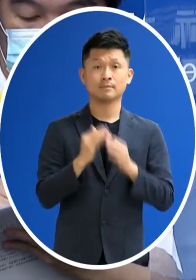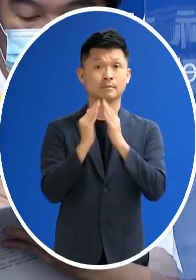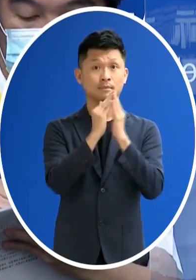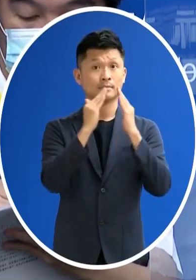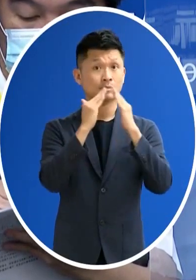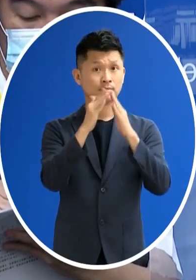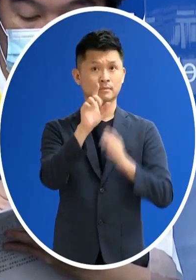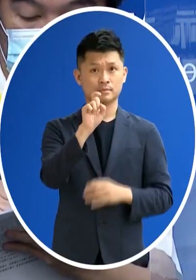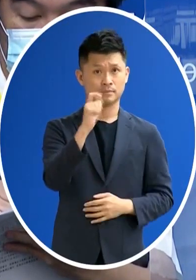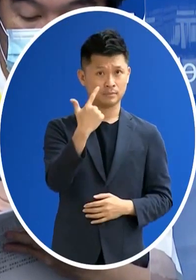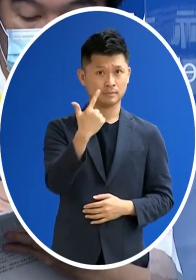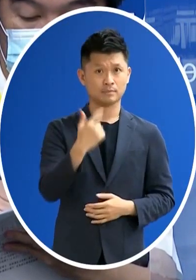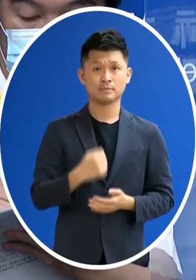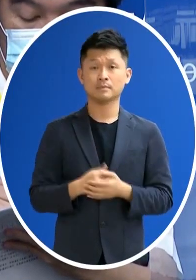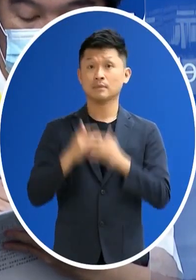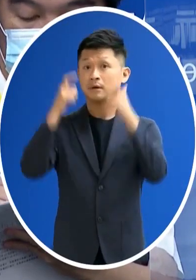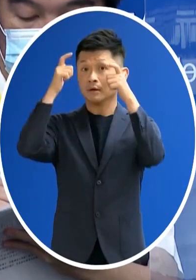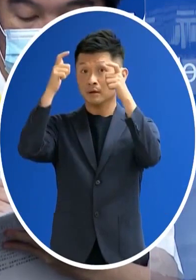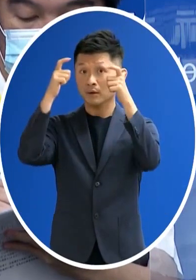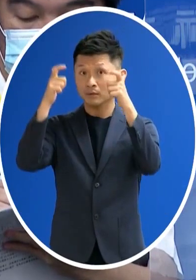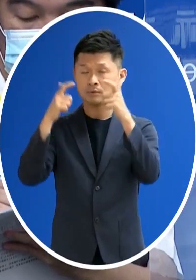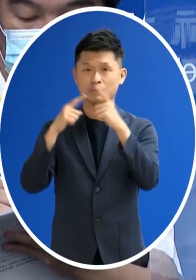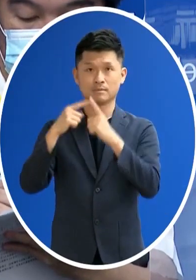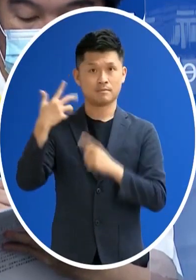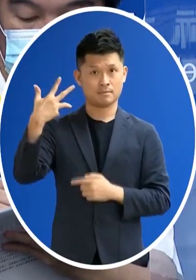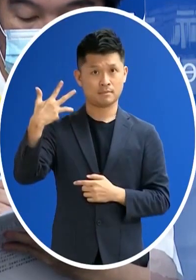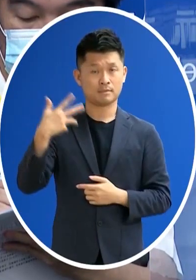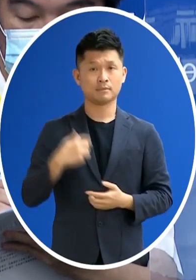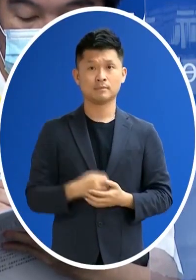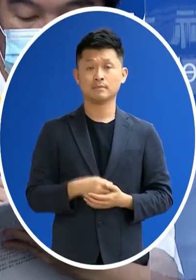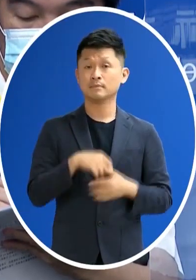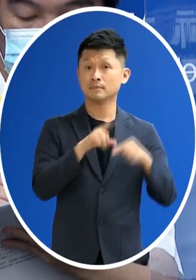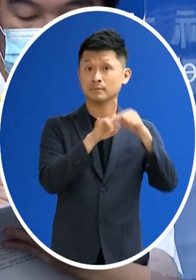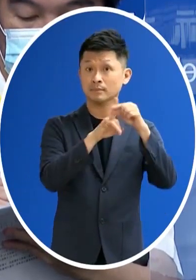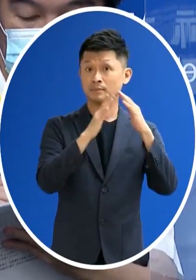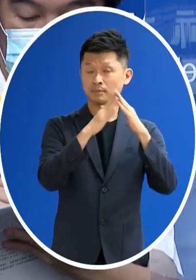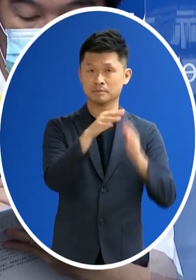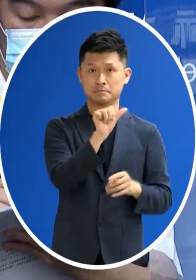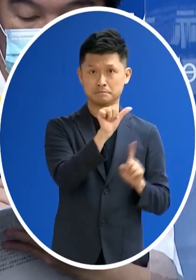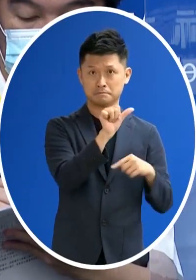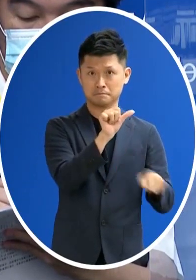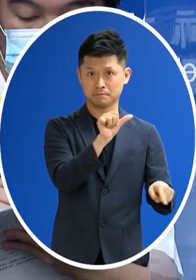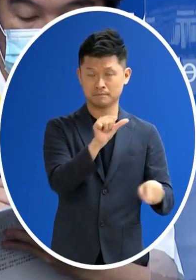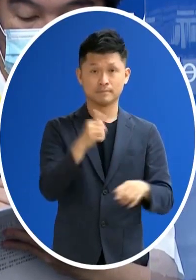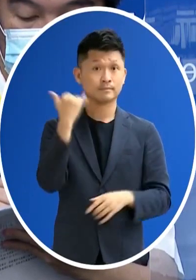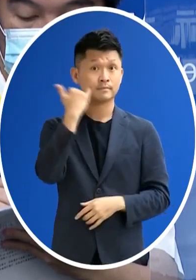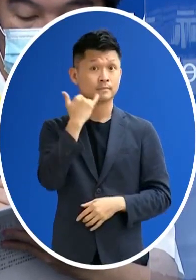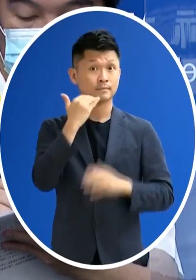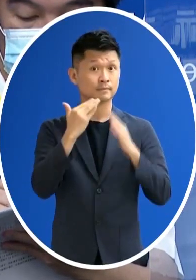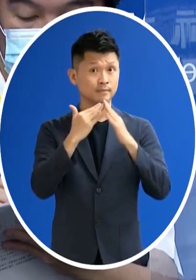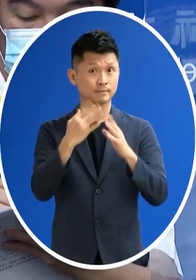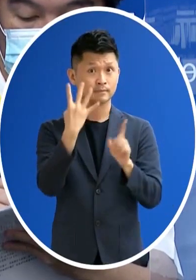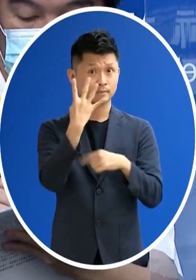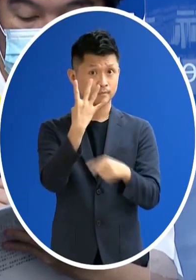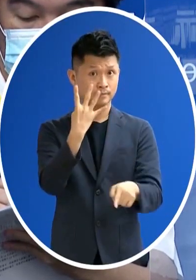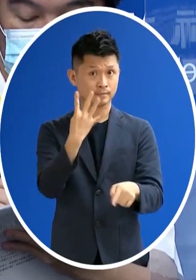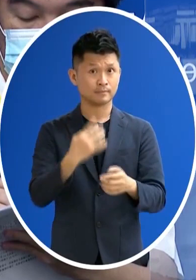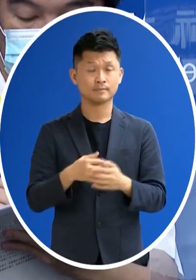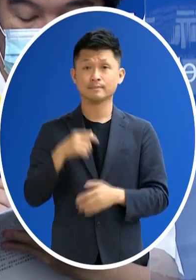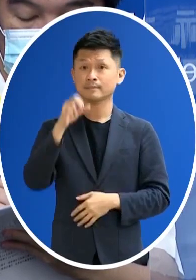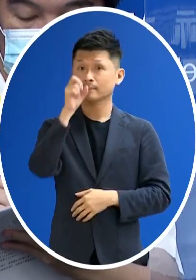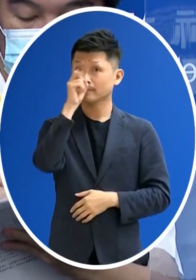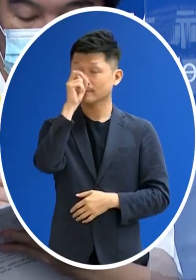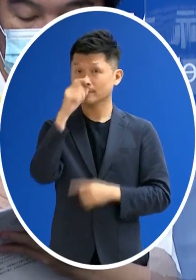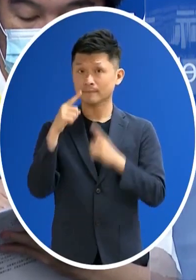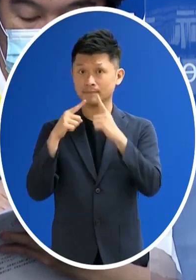园市16例，高雄市8例，台中市5例，基隆市4例，宜兰